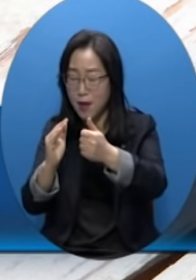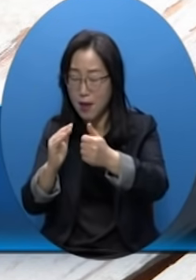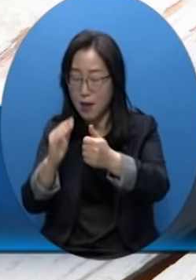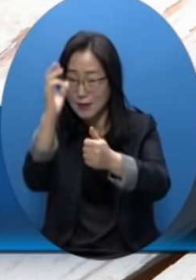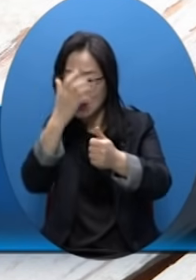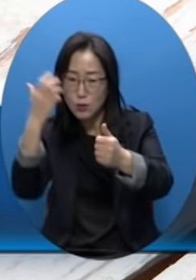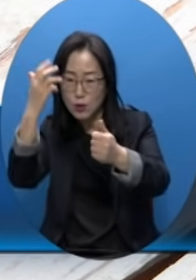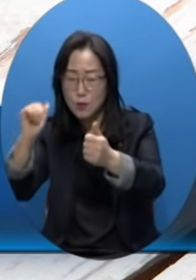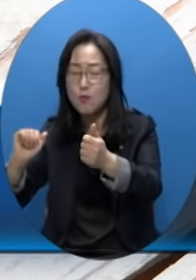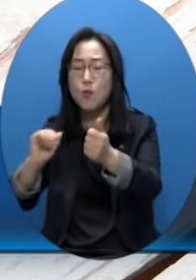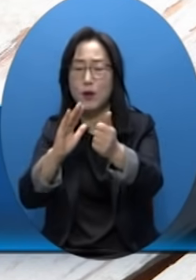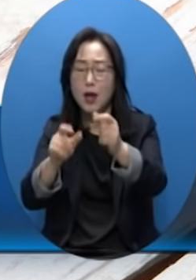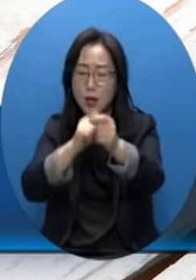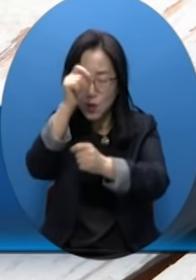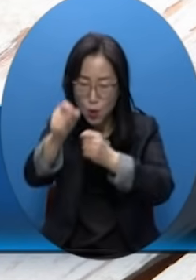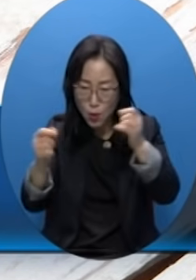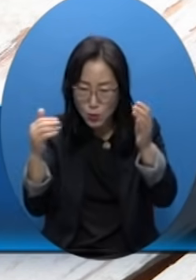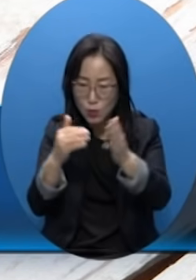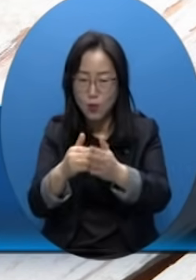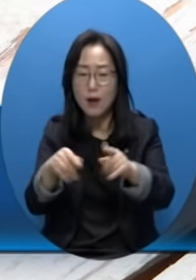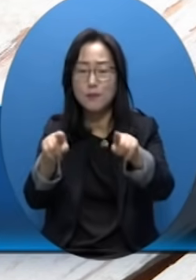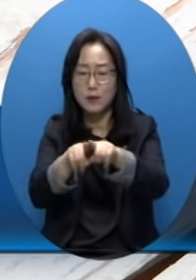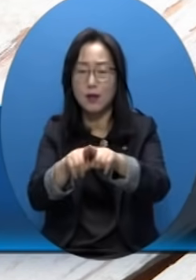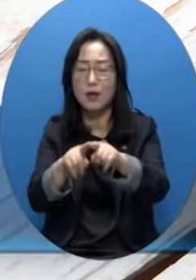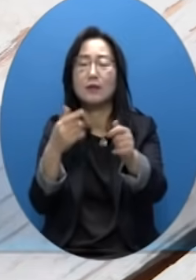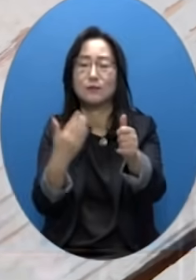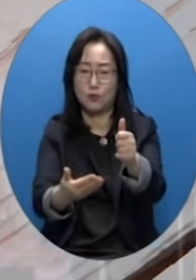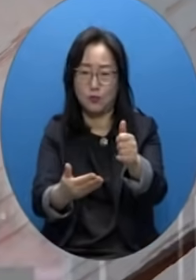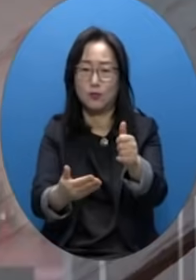너희와 함께 있게 하리니